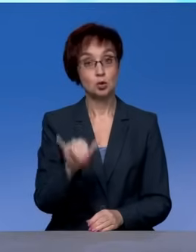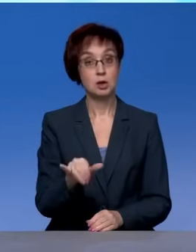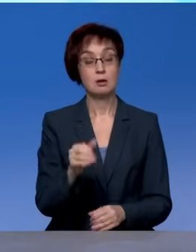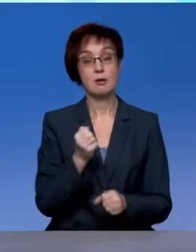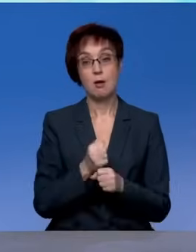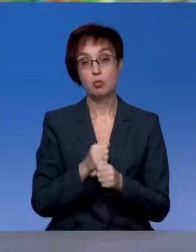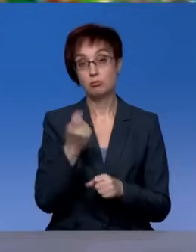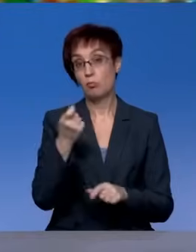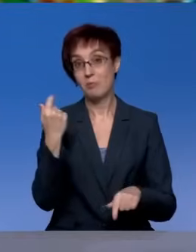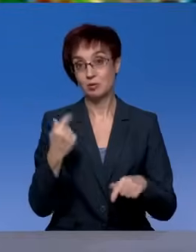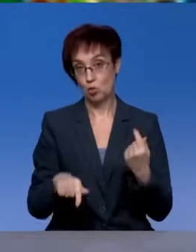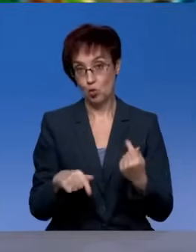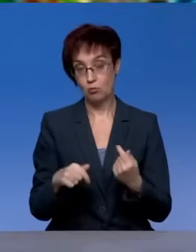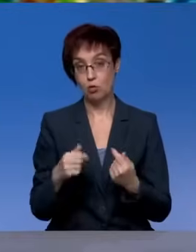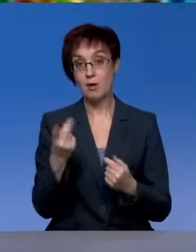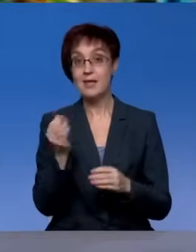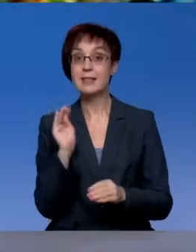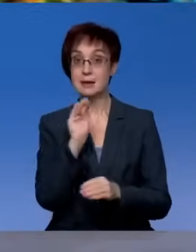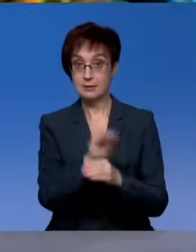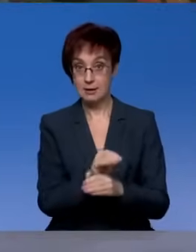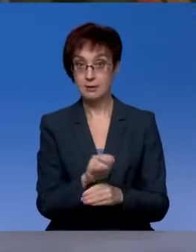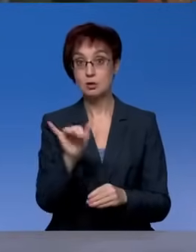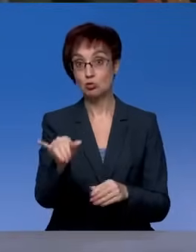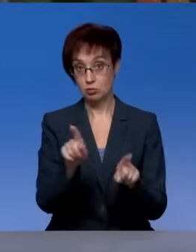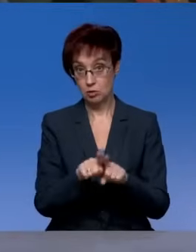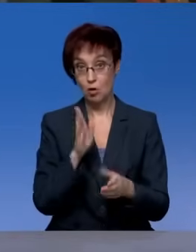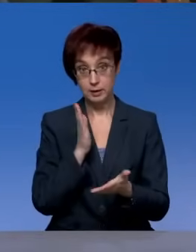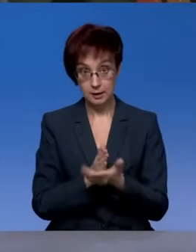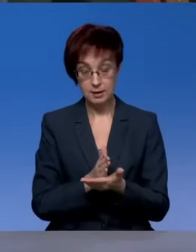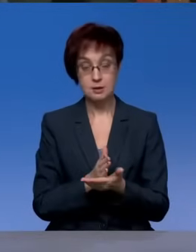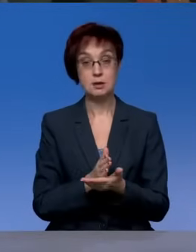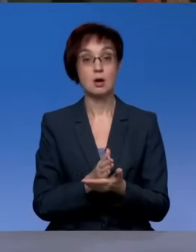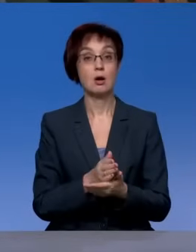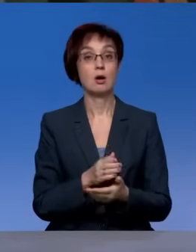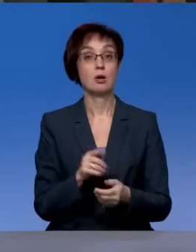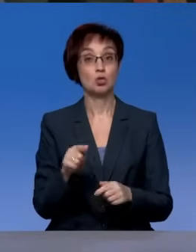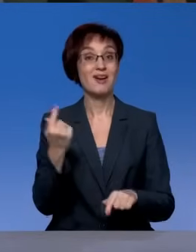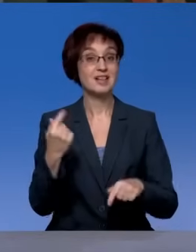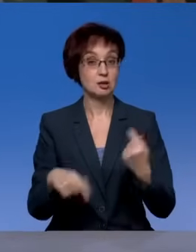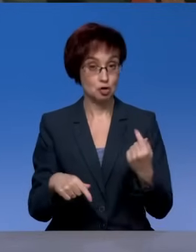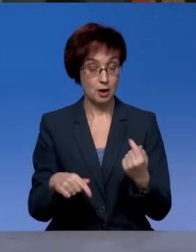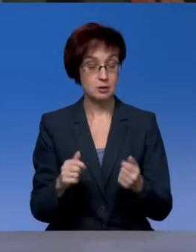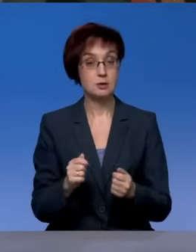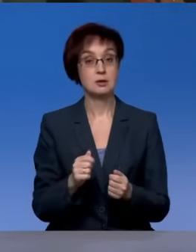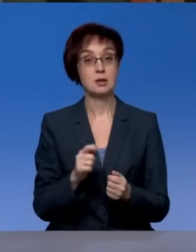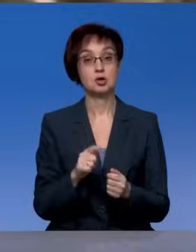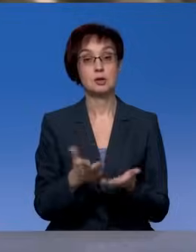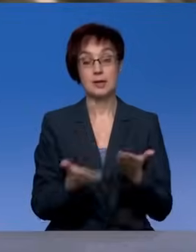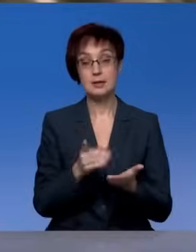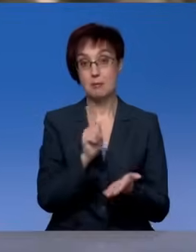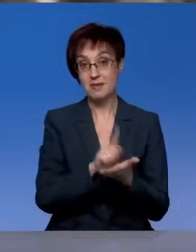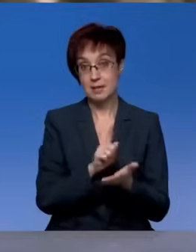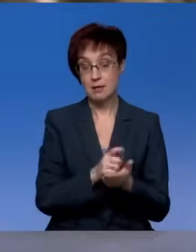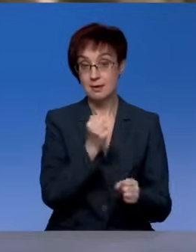и индексация им производится, но не как для неработающих пенсионеров ежегодно это к